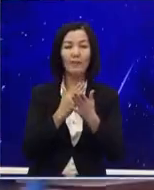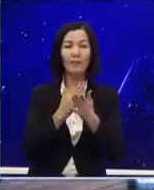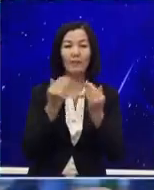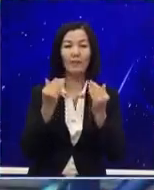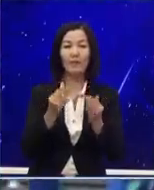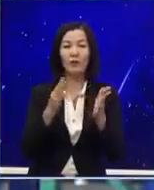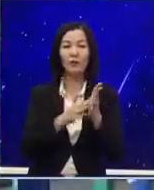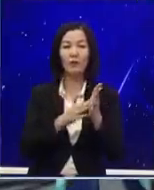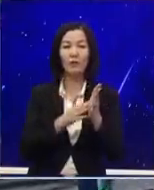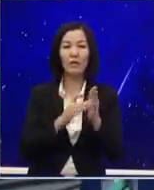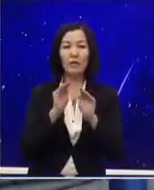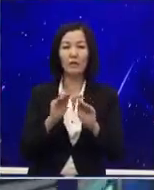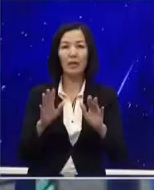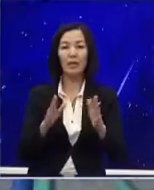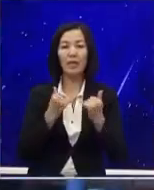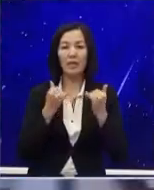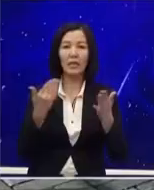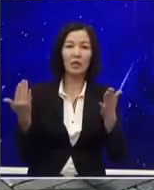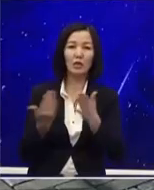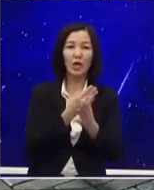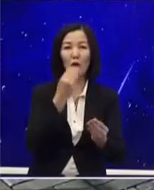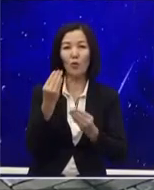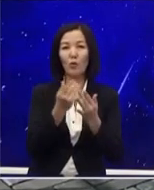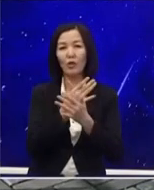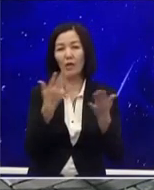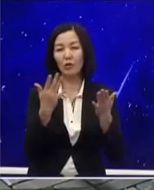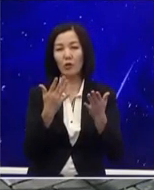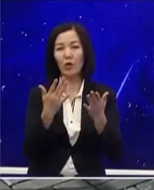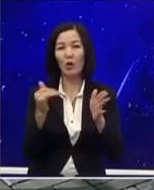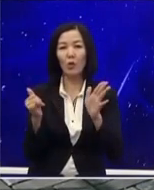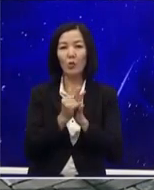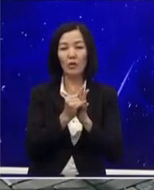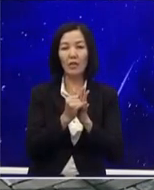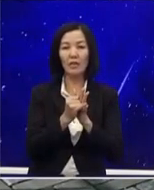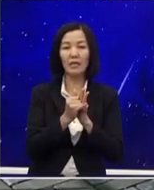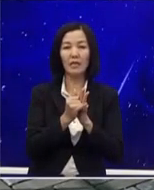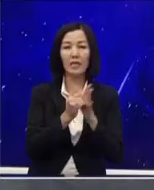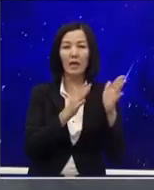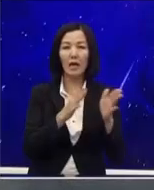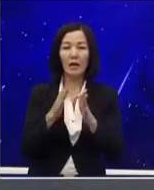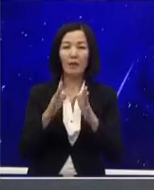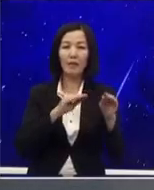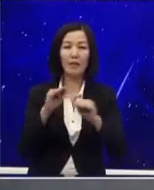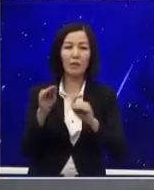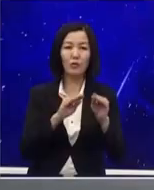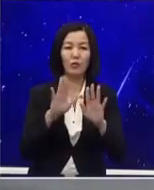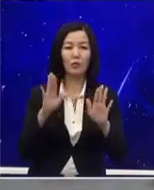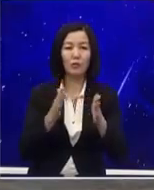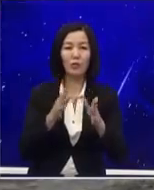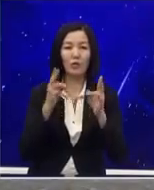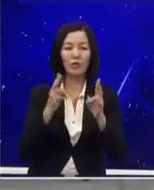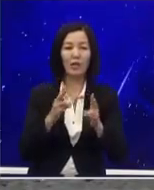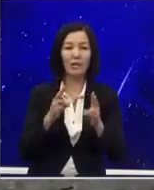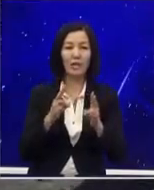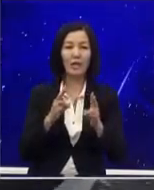Биыл оның 9-ына балақайлар үшін жаңа ойын құрылғылары қойылды. Есік алдында абаттандыру жүргізіліп, жедел жәрдем, төтенше жағдай көліктері